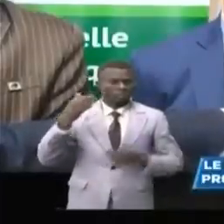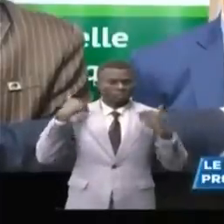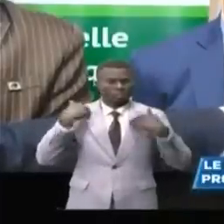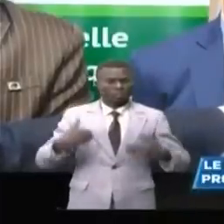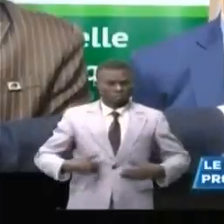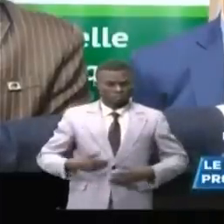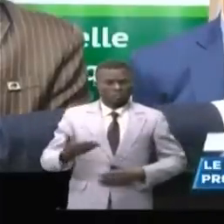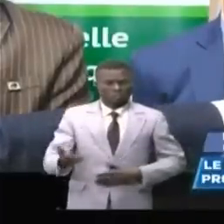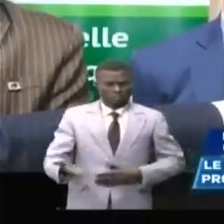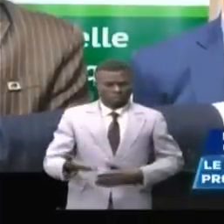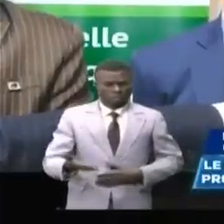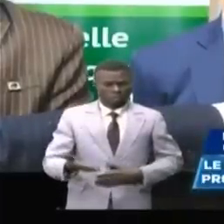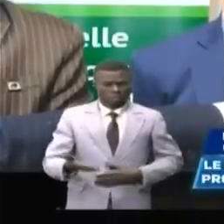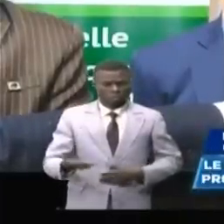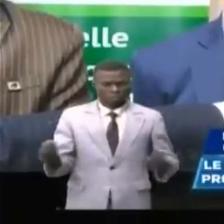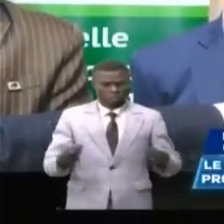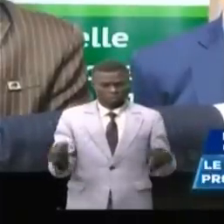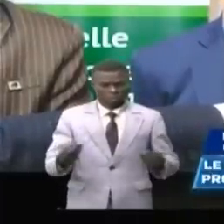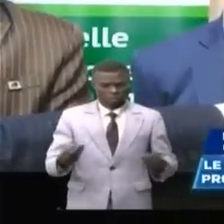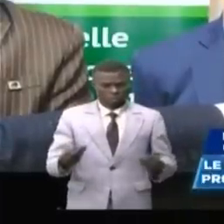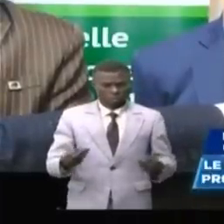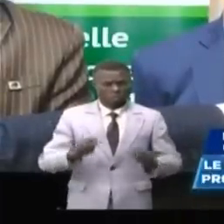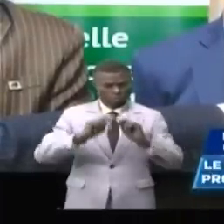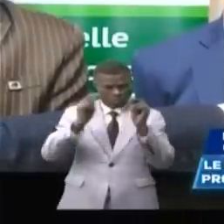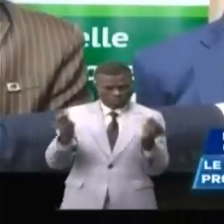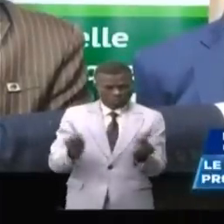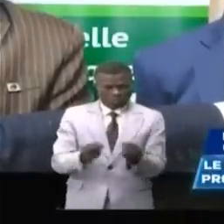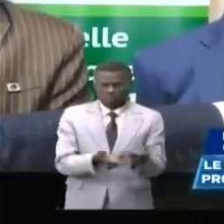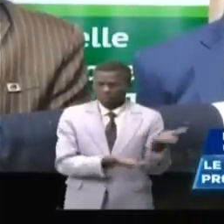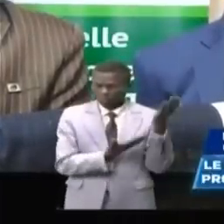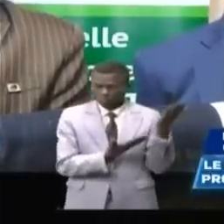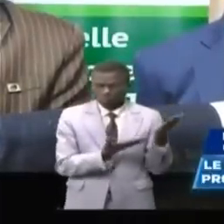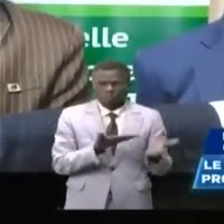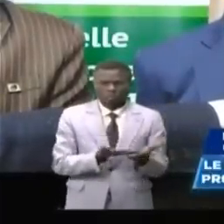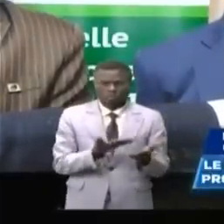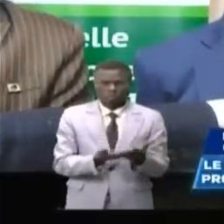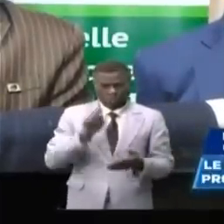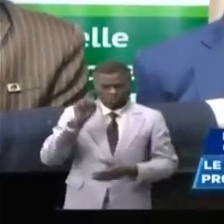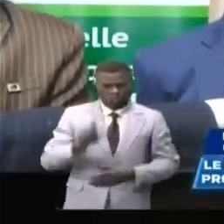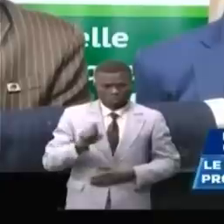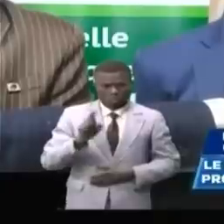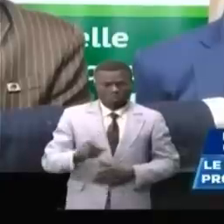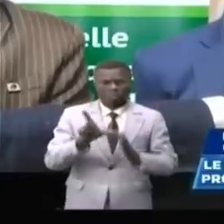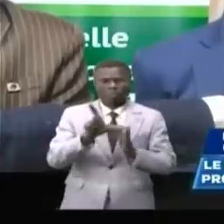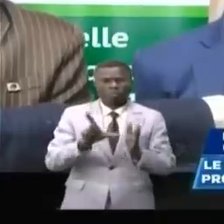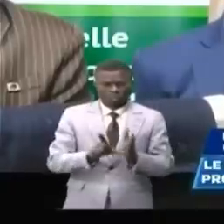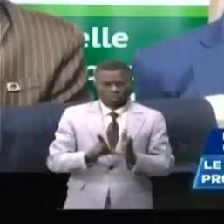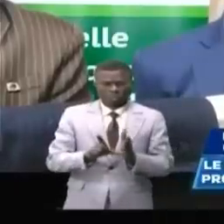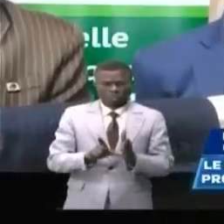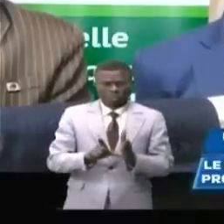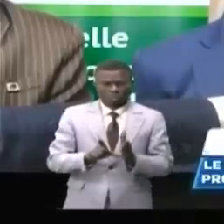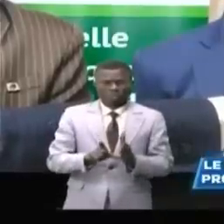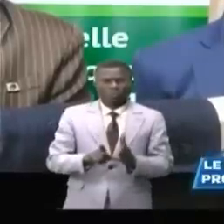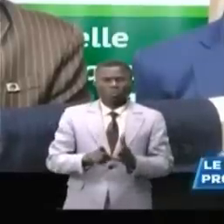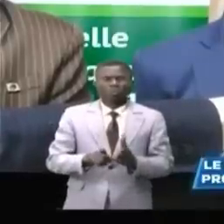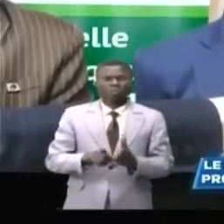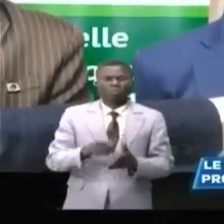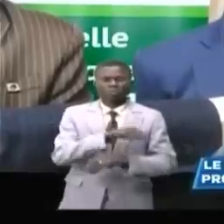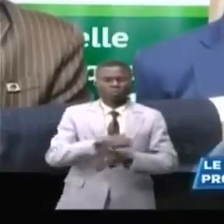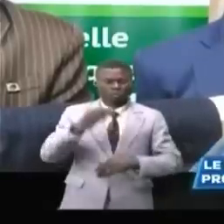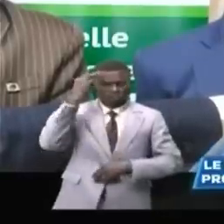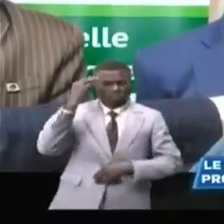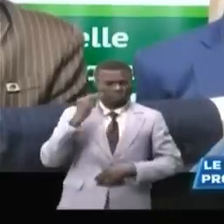choisie parce que c'est l'une des structures leaders désigné par la loi au ministère de la Santé